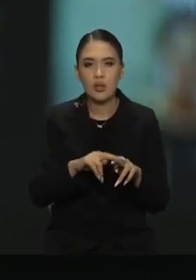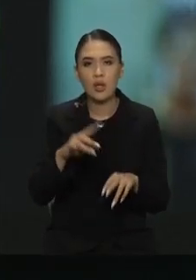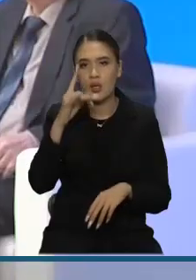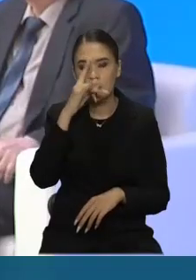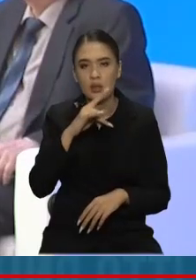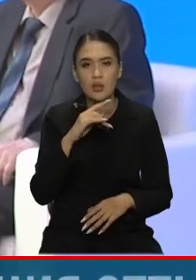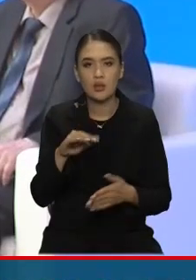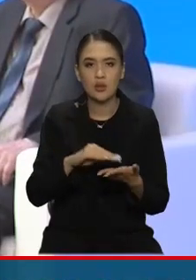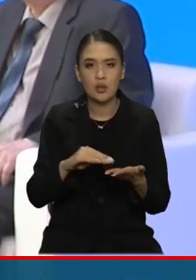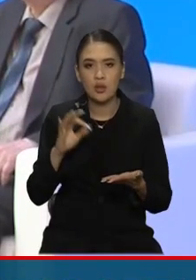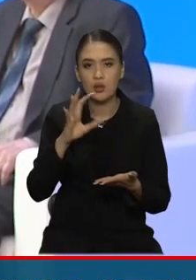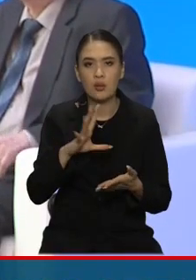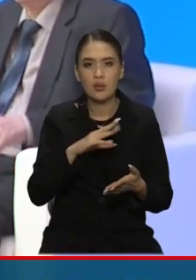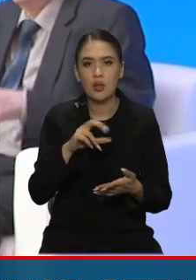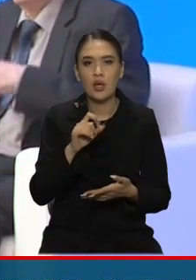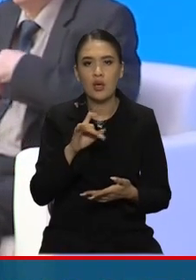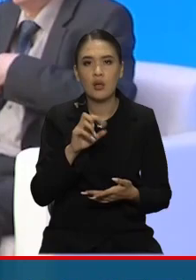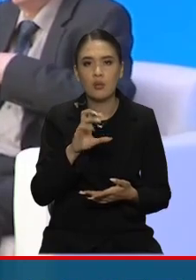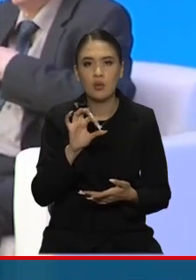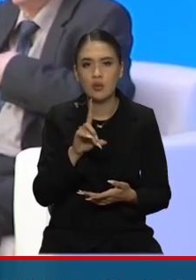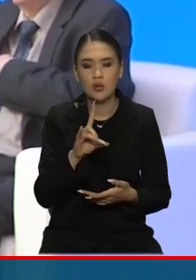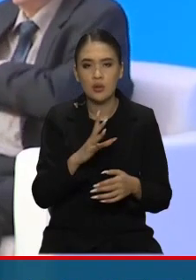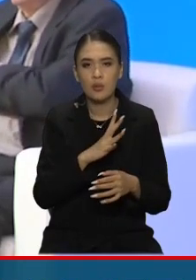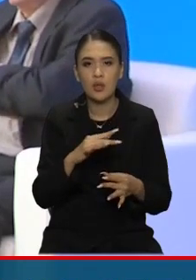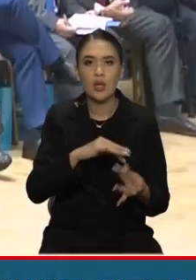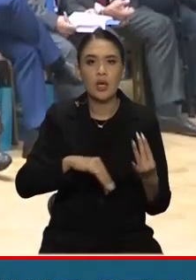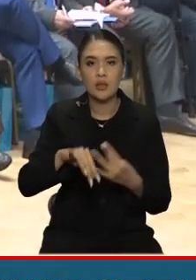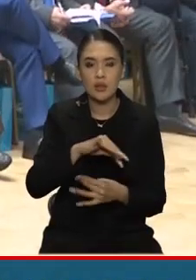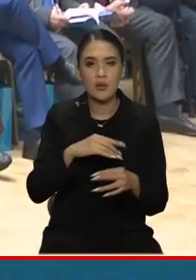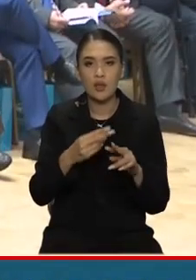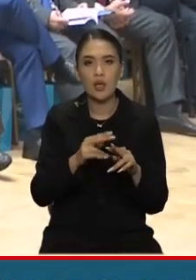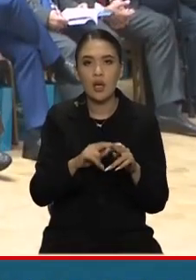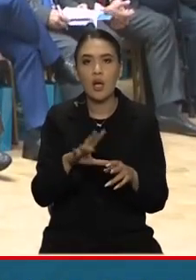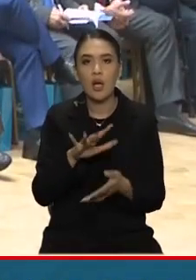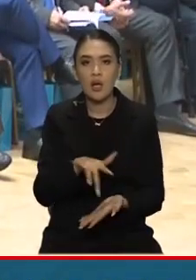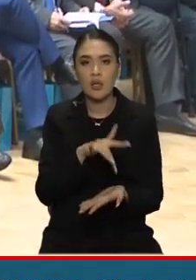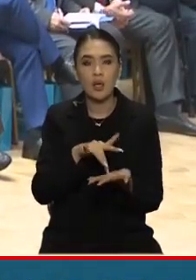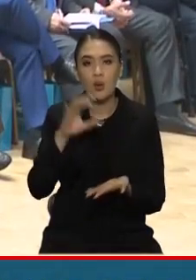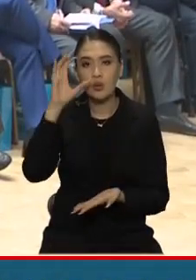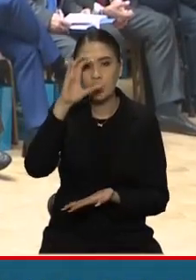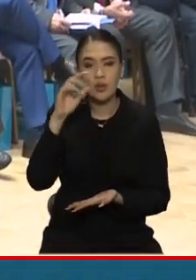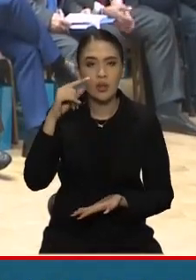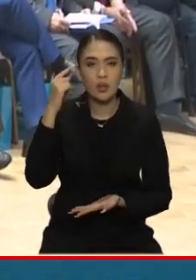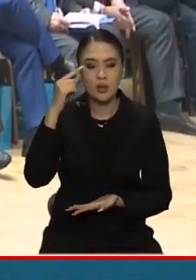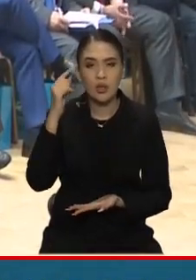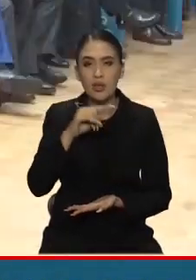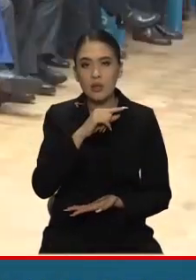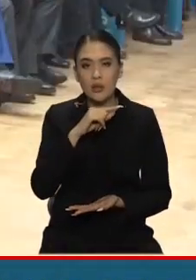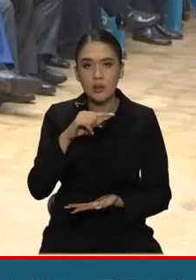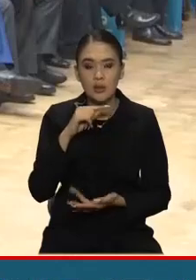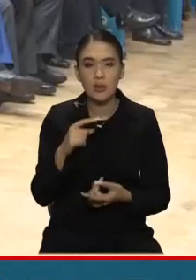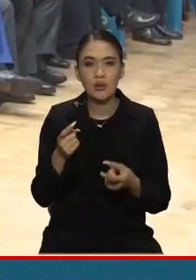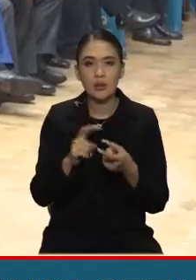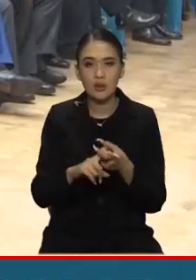детектив жанрының дарабозы атты халықаралық конференция өтті. Алқалы жиынға Өзбекстан, Қырғызстан, Ресейден зиялы